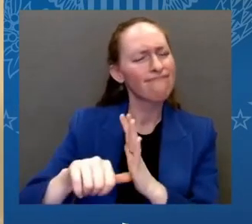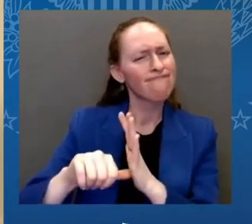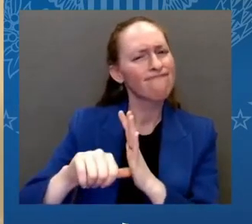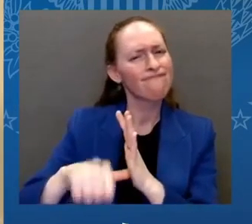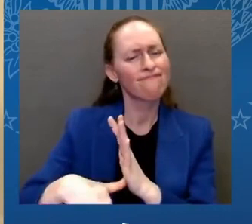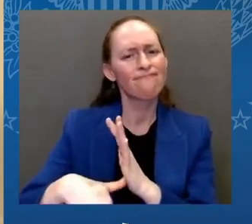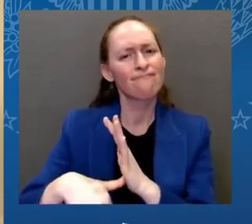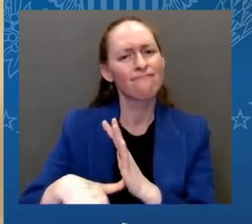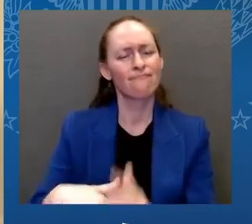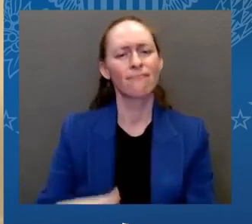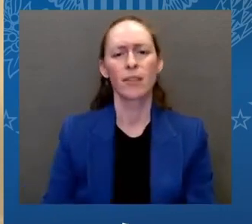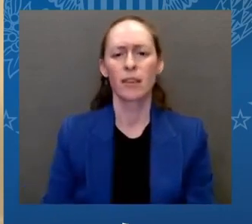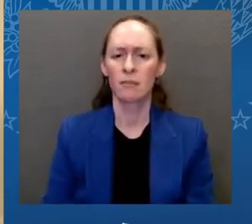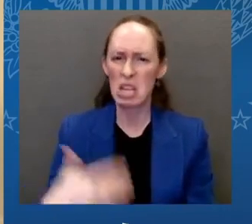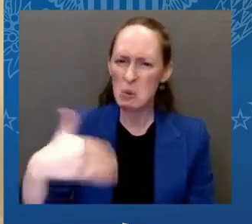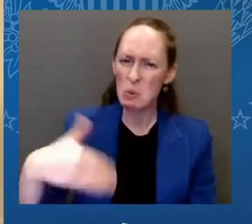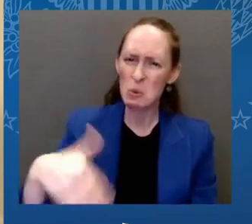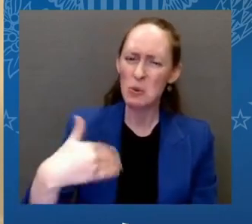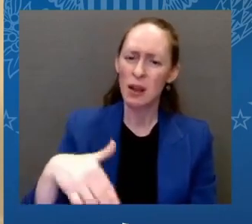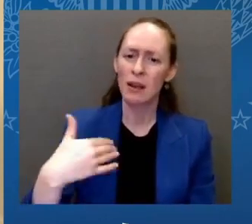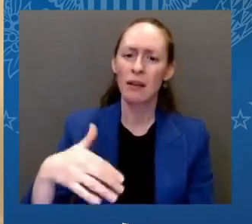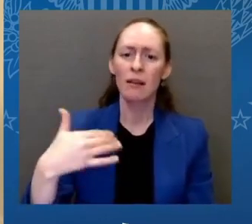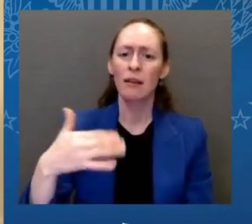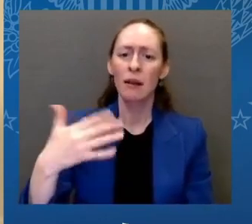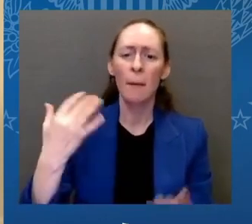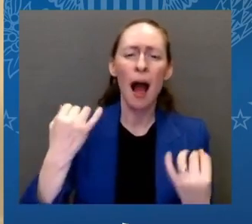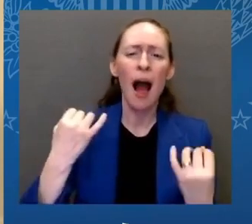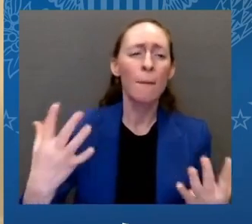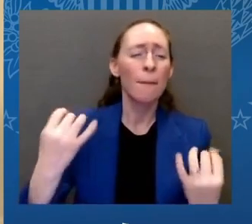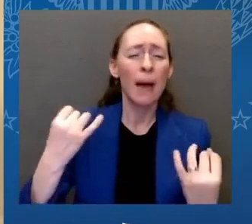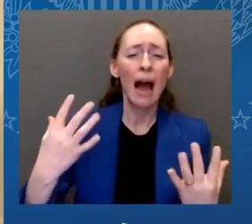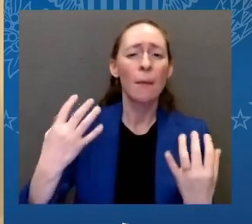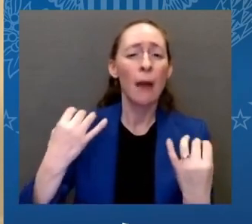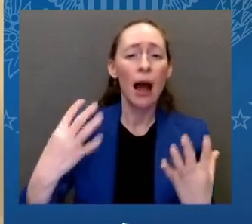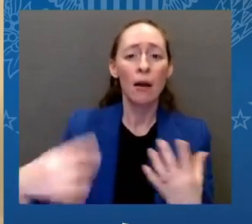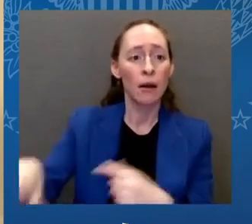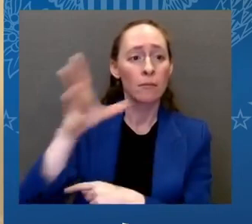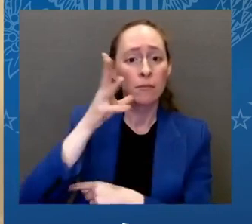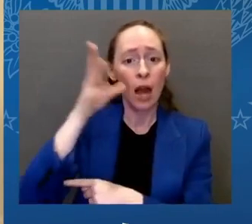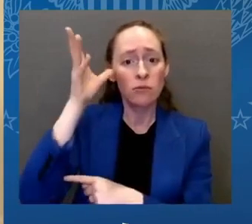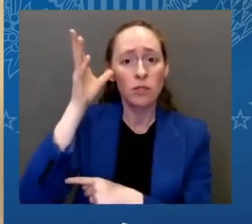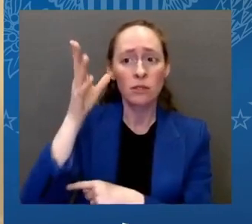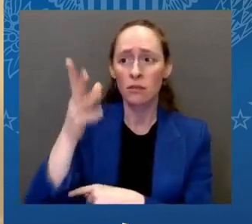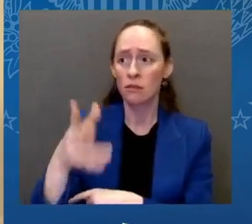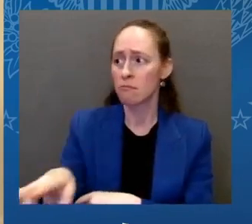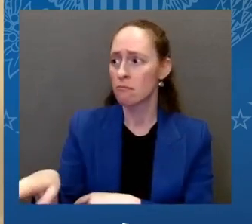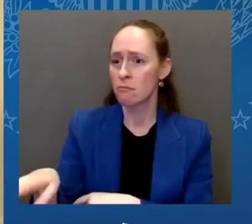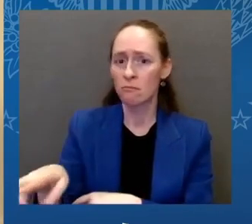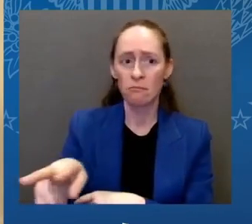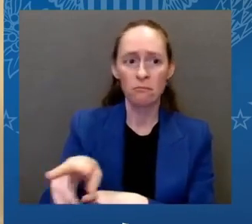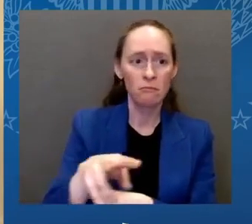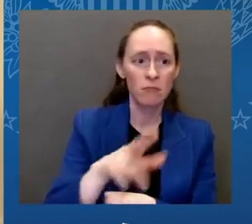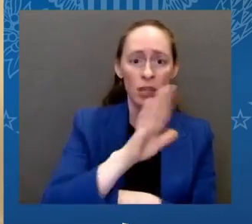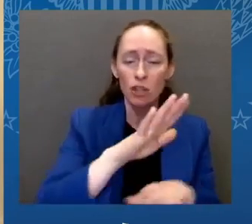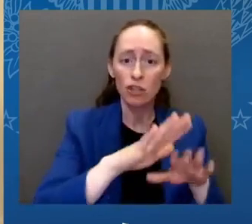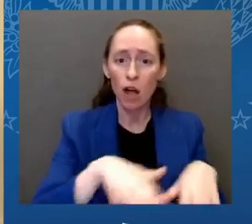які були медсестрами. А що для них справедливий мир? Для них всі ці гроші – nothing. Для